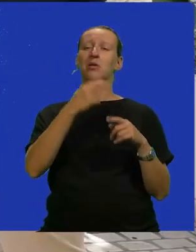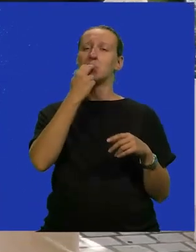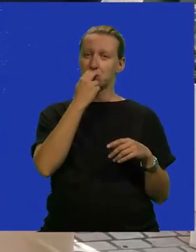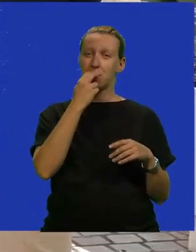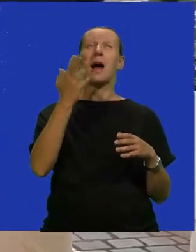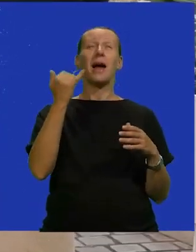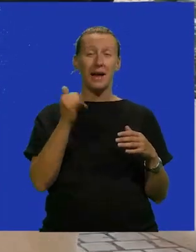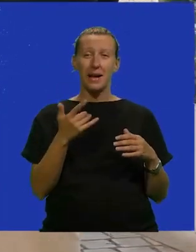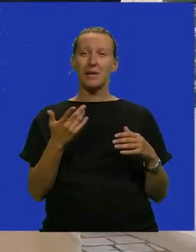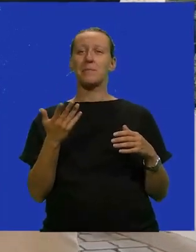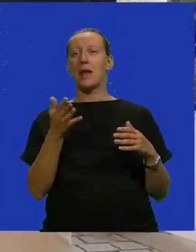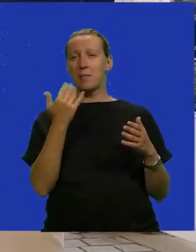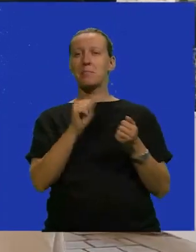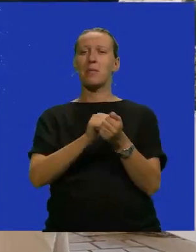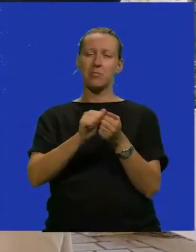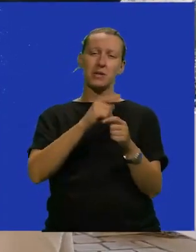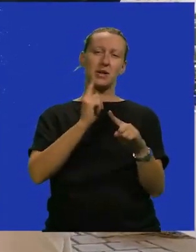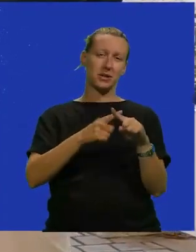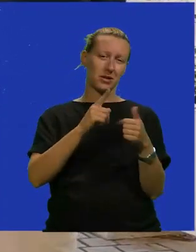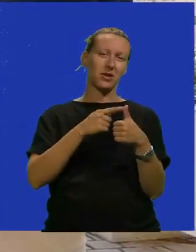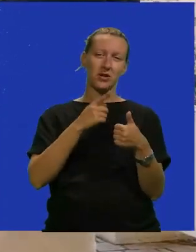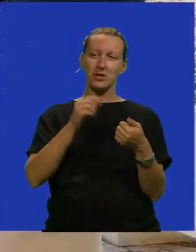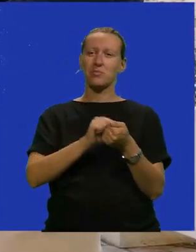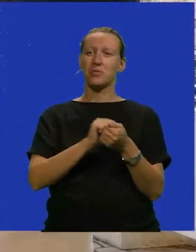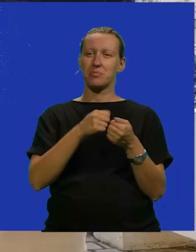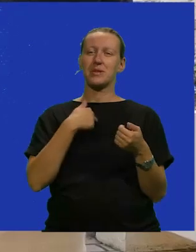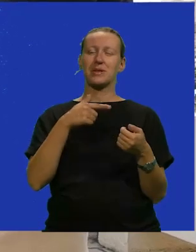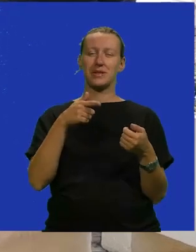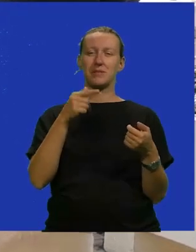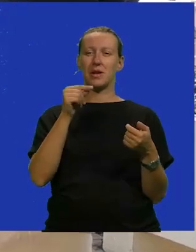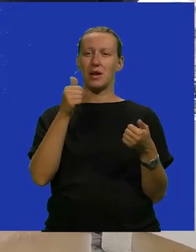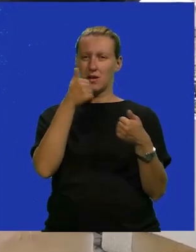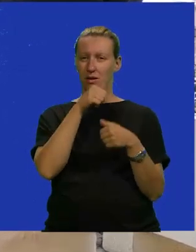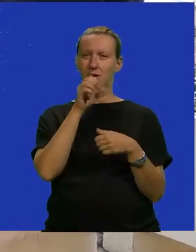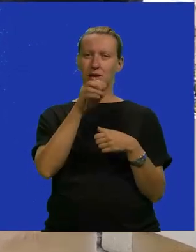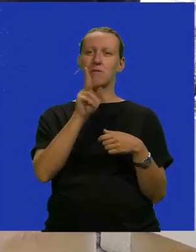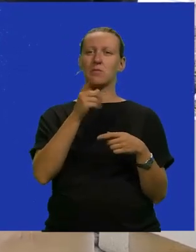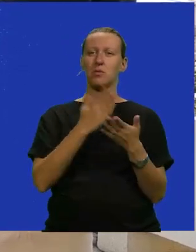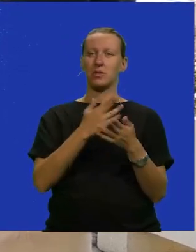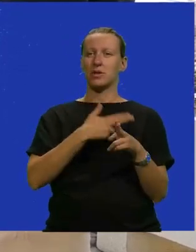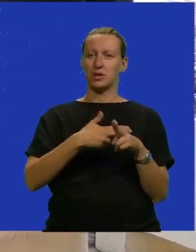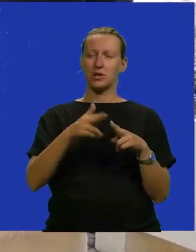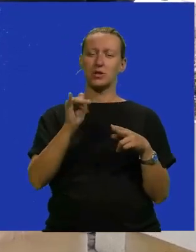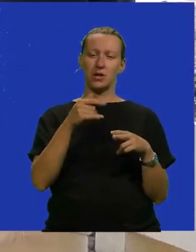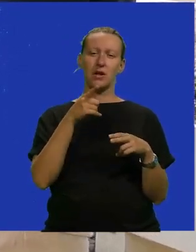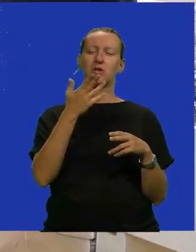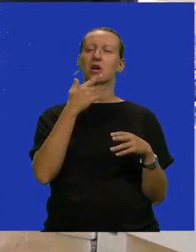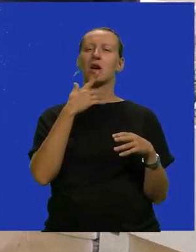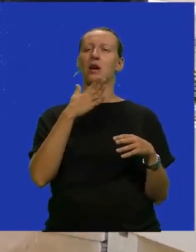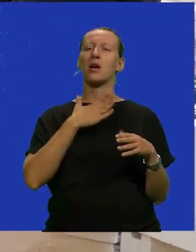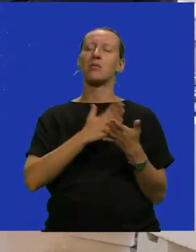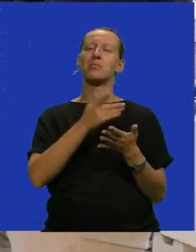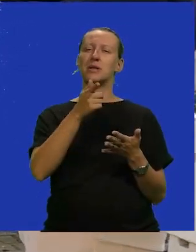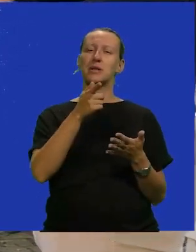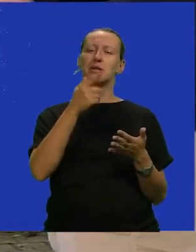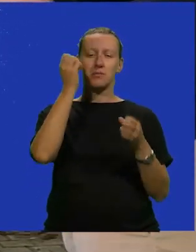je? Jedan put. A da, papir, točno. Točno, papir sam malo... Da, mora biti čisto. Dobro,